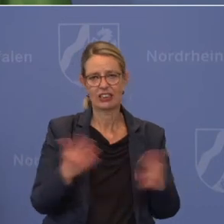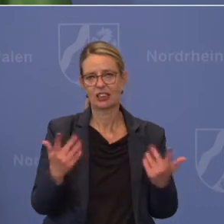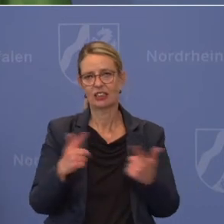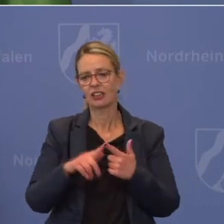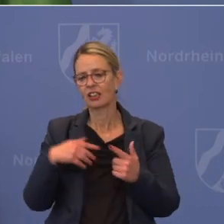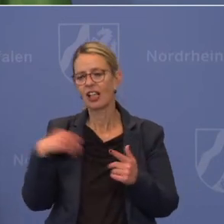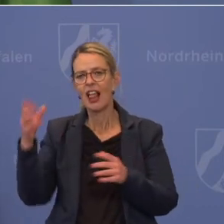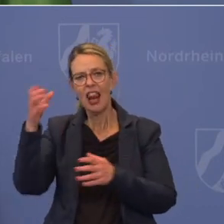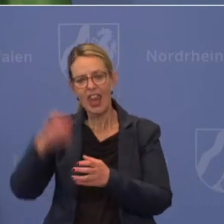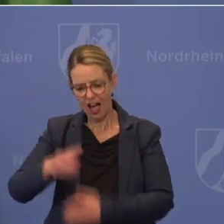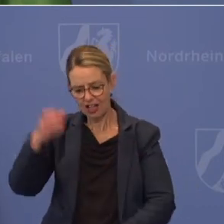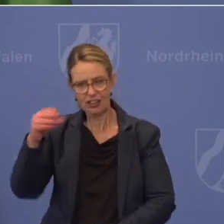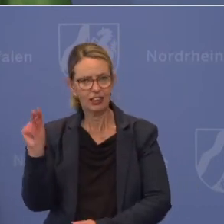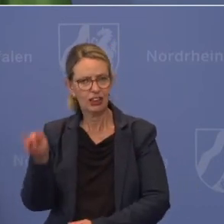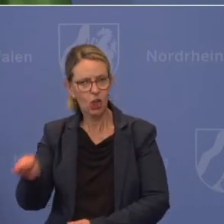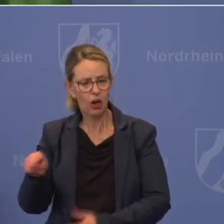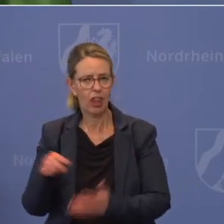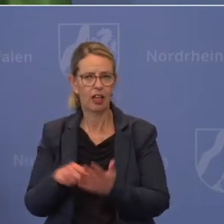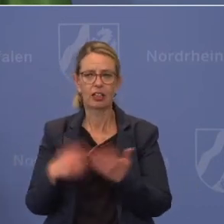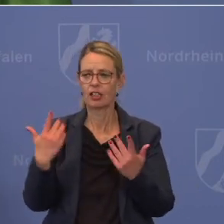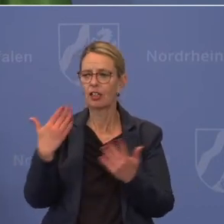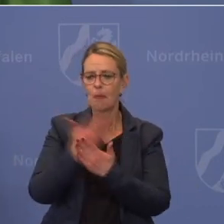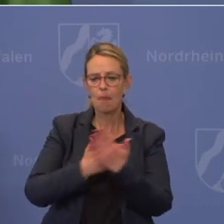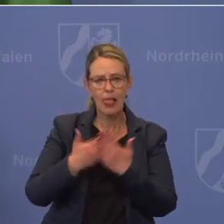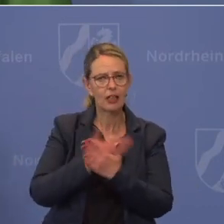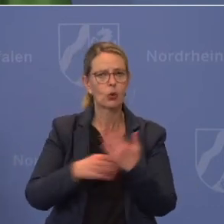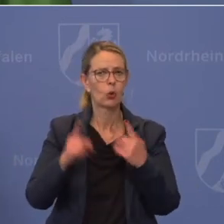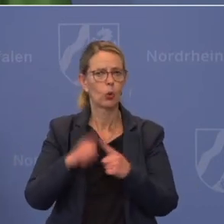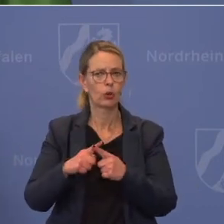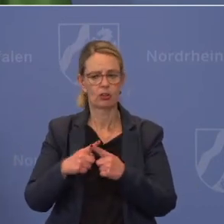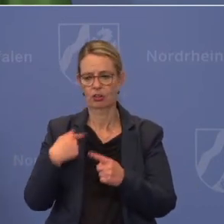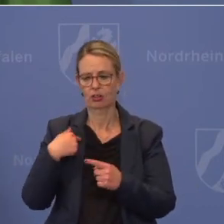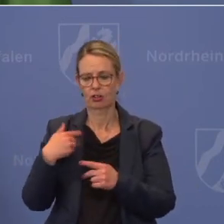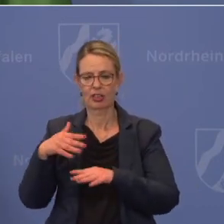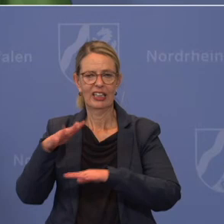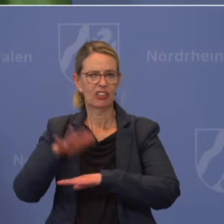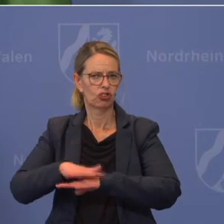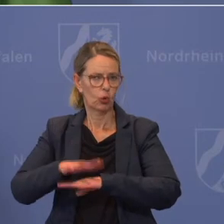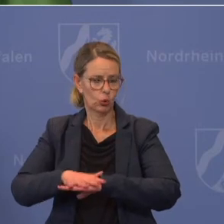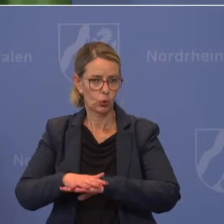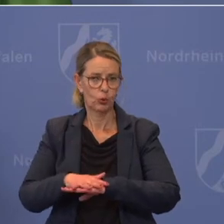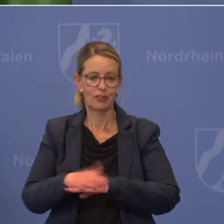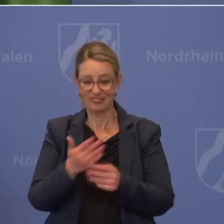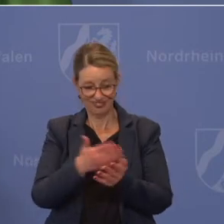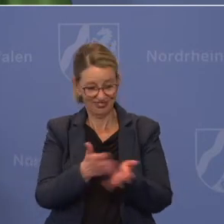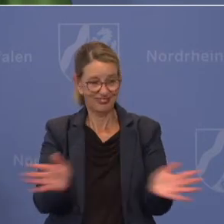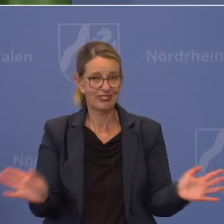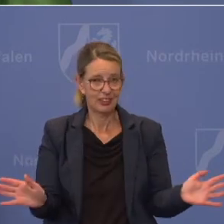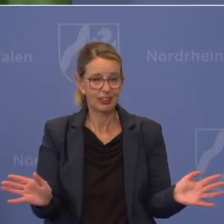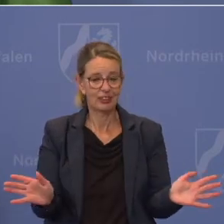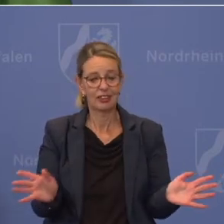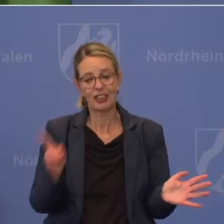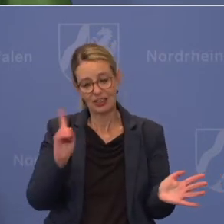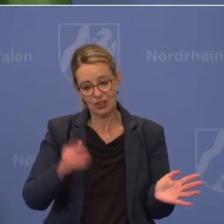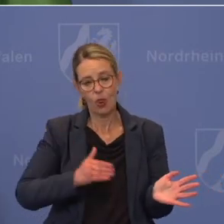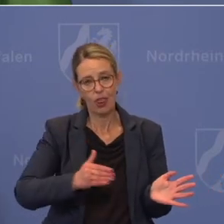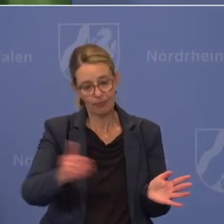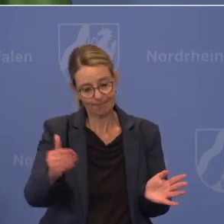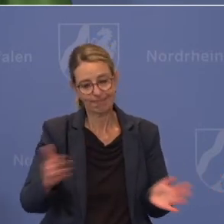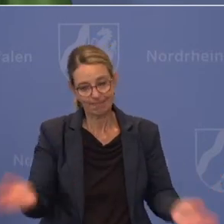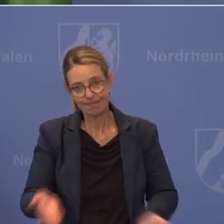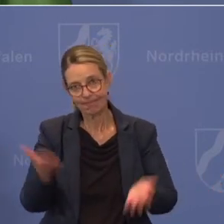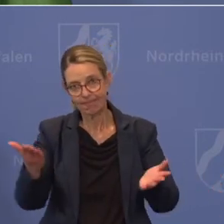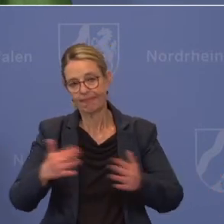Energienetze, Ladesäulen und auch der Bildungs- und Gesundheitsinfrastruktur. All das soll jetzt verstärkt werden